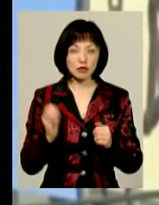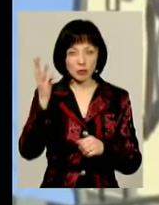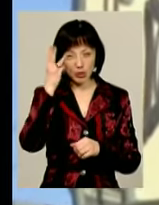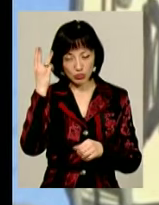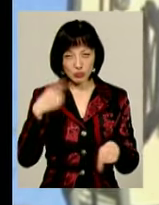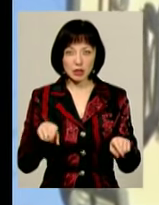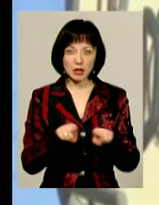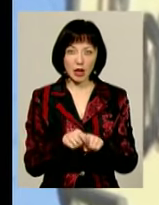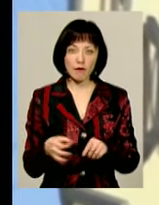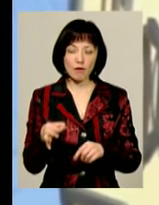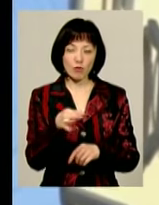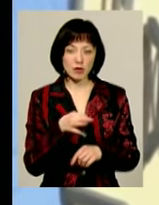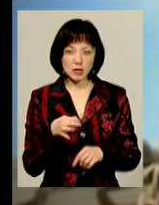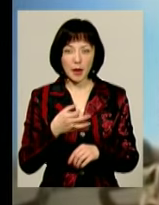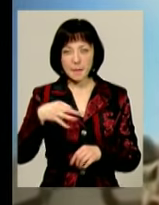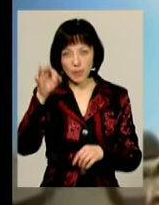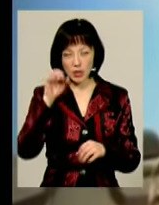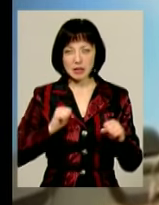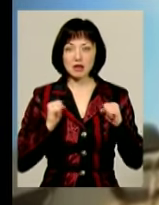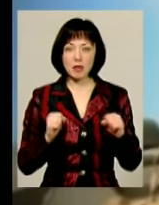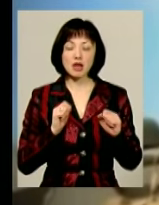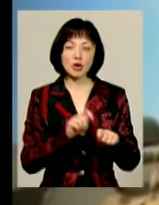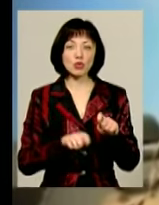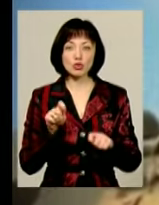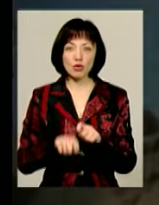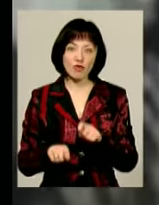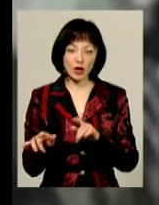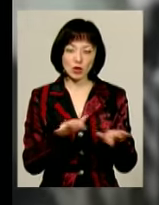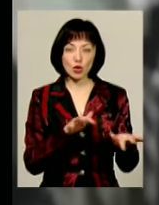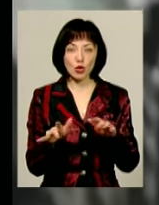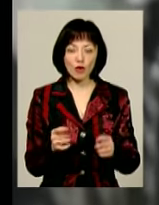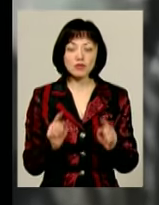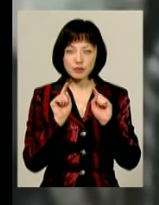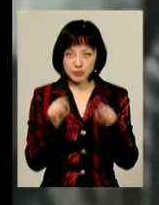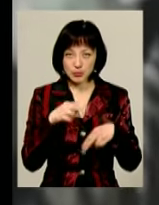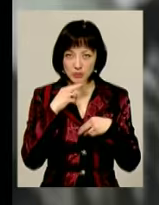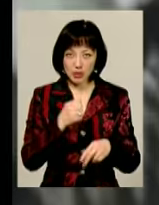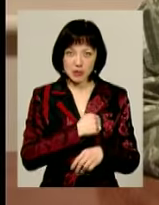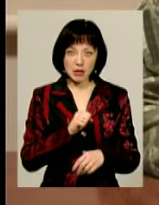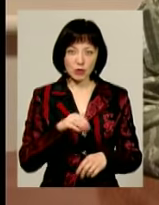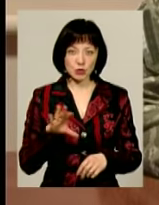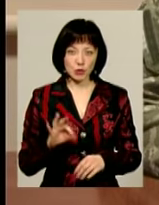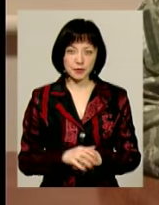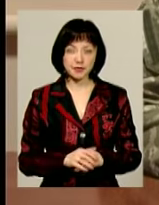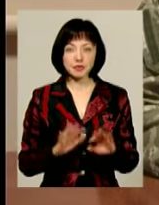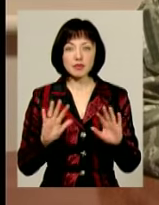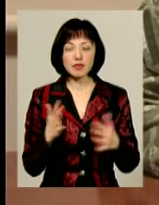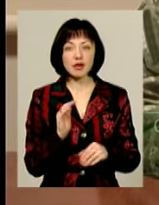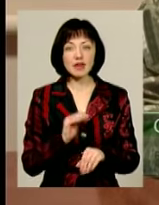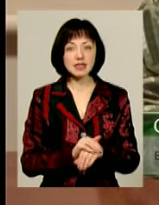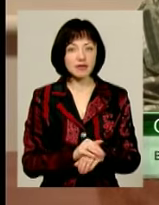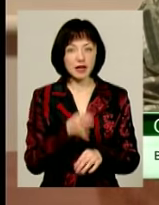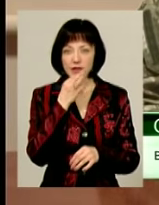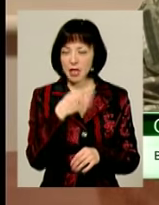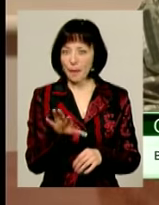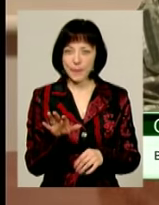обласному центрі, так і в області. Поліція намагається контролювати трафік. В зоні особливої уваги – бійці АТО. В разі виявлення